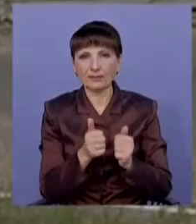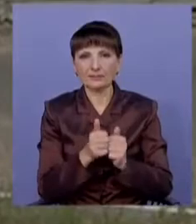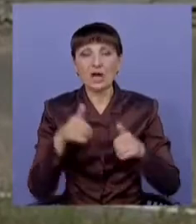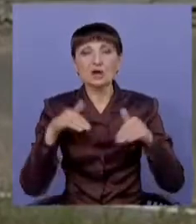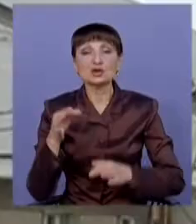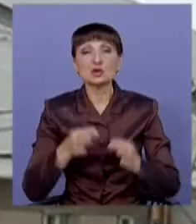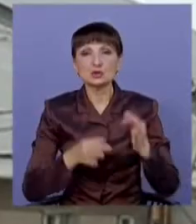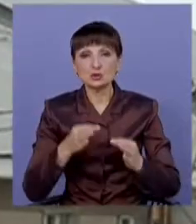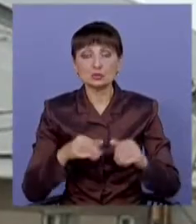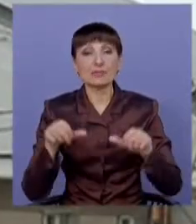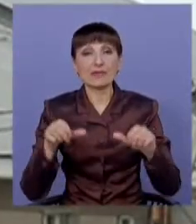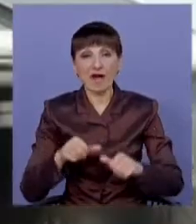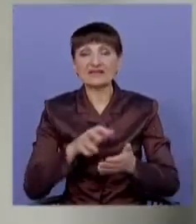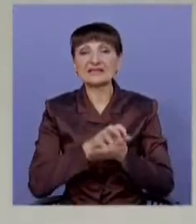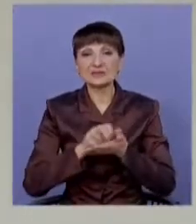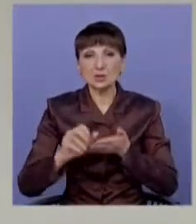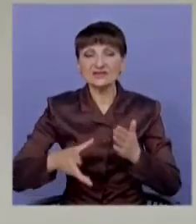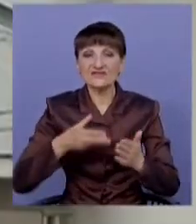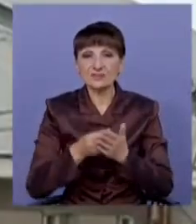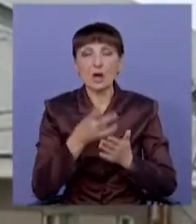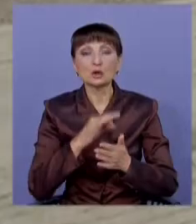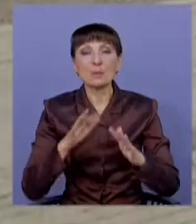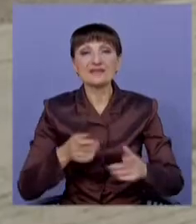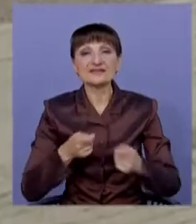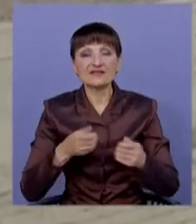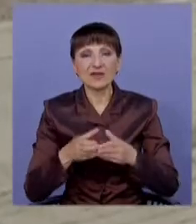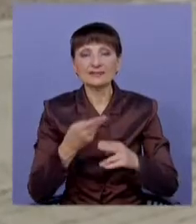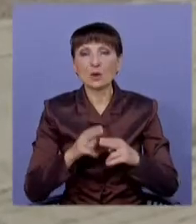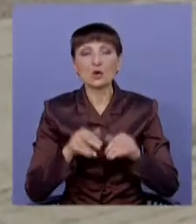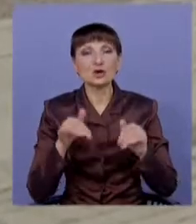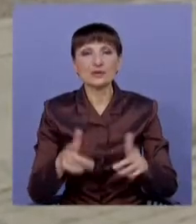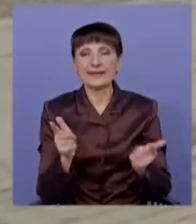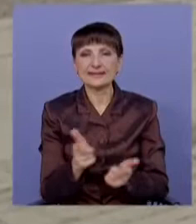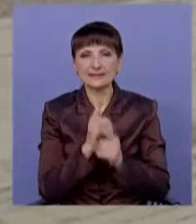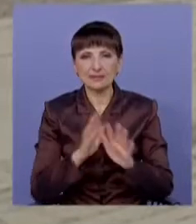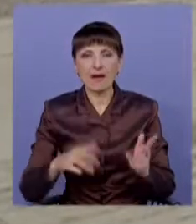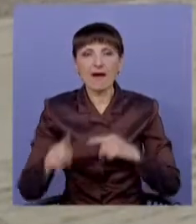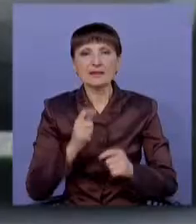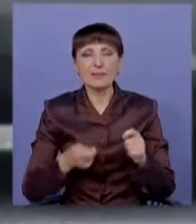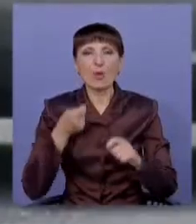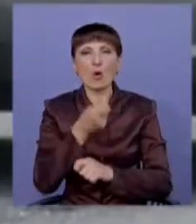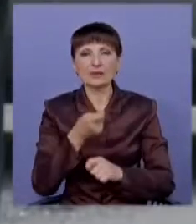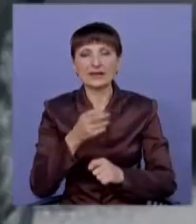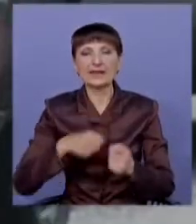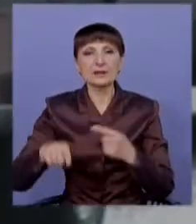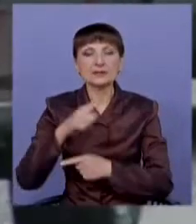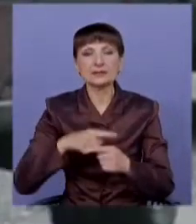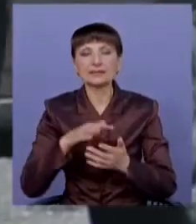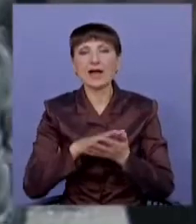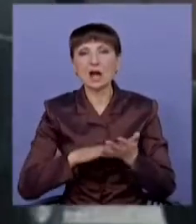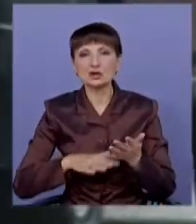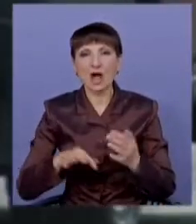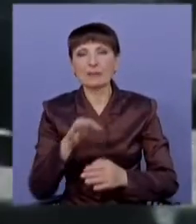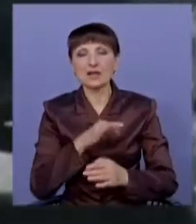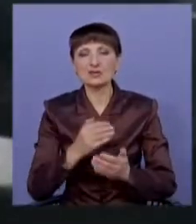суда фактически дало право на снос и выплаты. Но местные власти с таким решением не согласны. Они подали на предпринимателей апелляции в областной